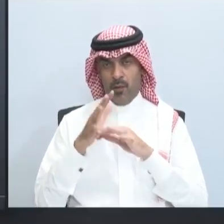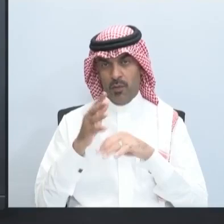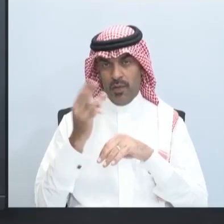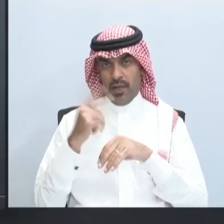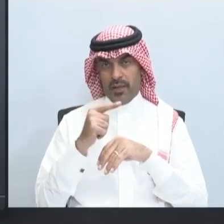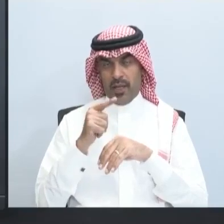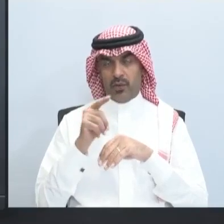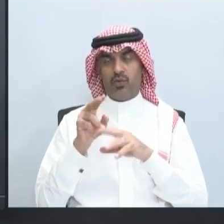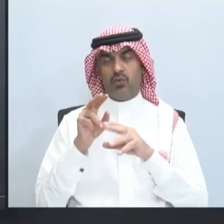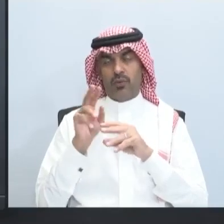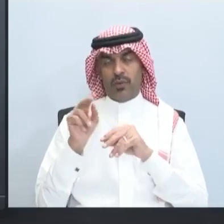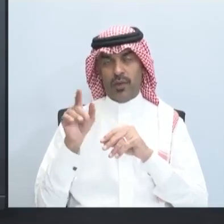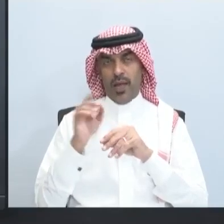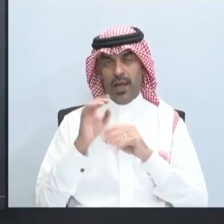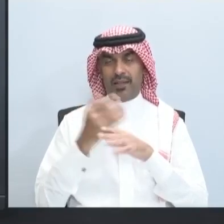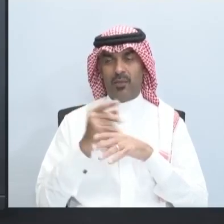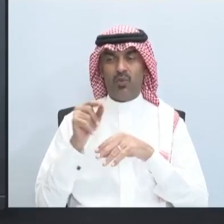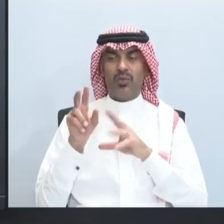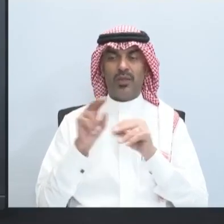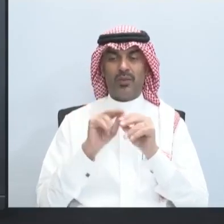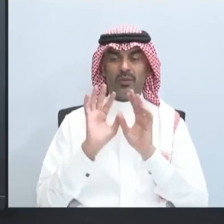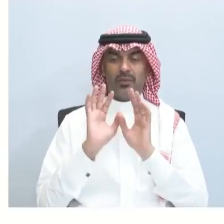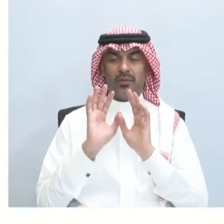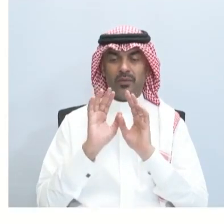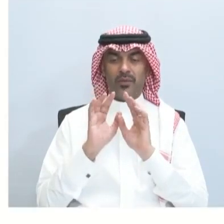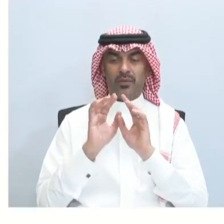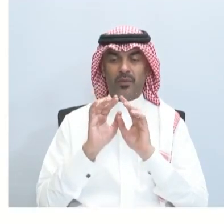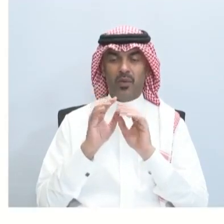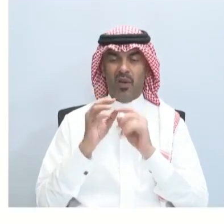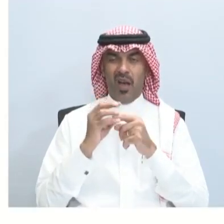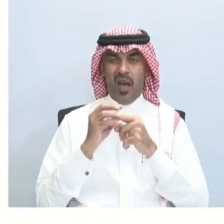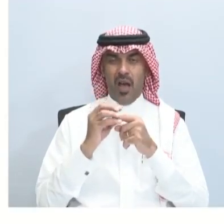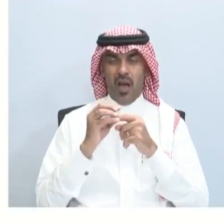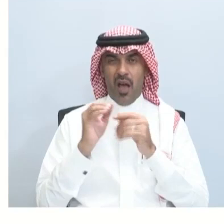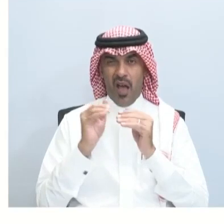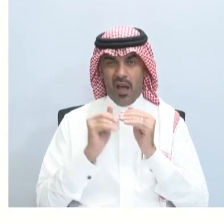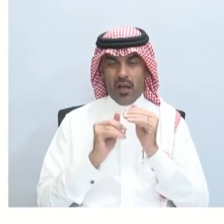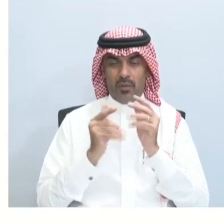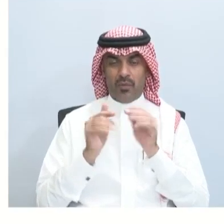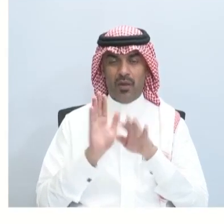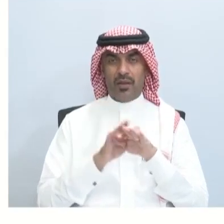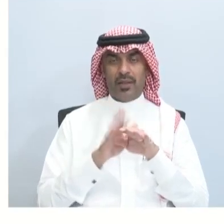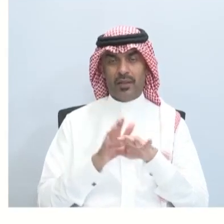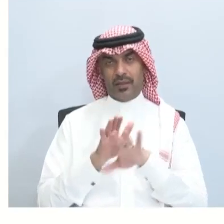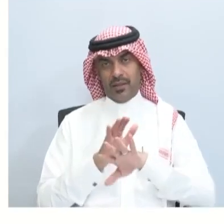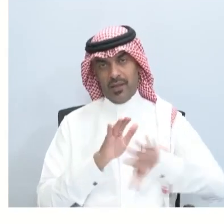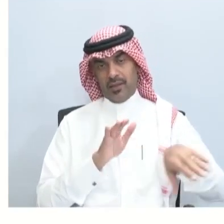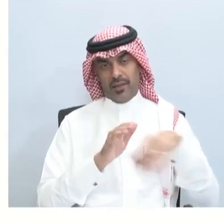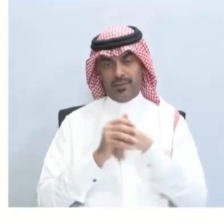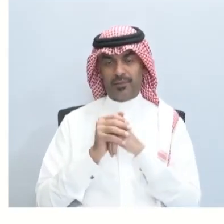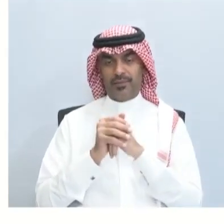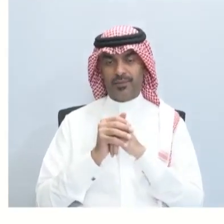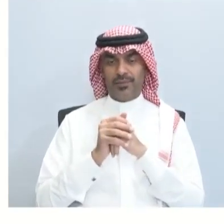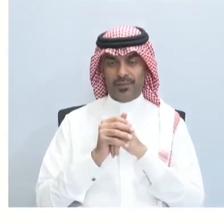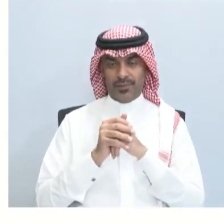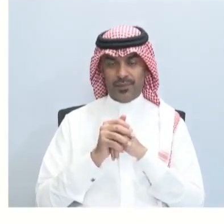العدد 13 من ضمن الحلول او اقل منها هنا هذه الاعداد التي اقل منها للتحقق